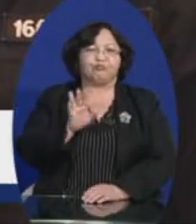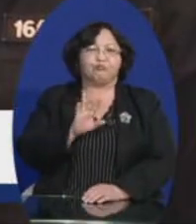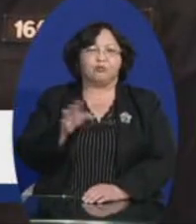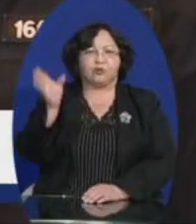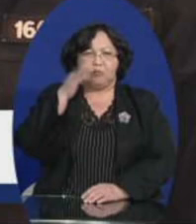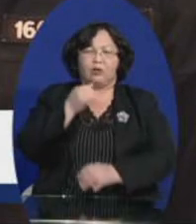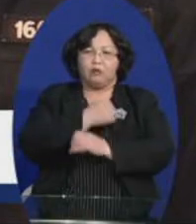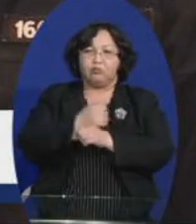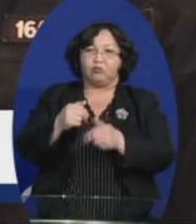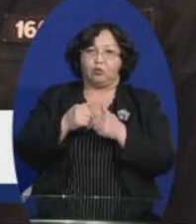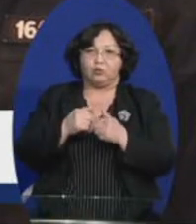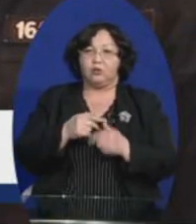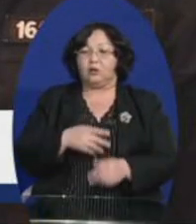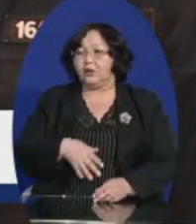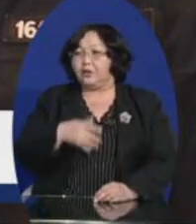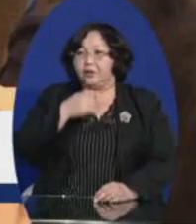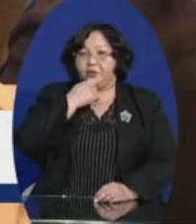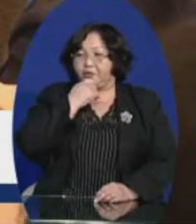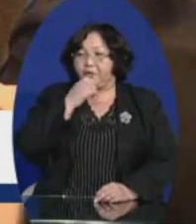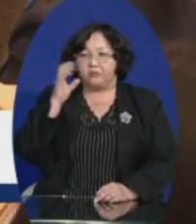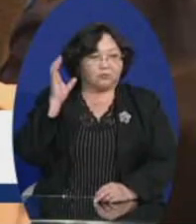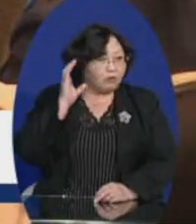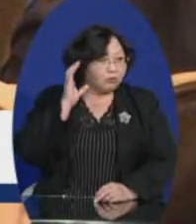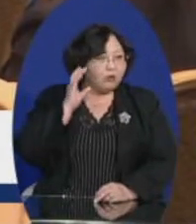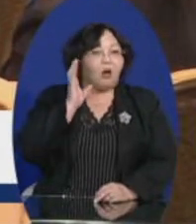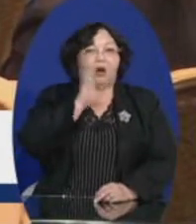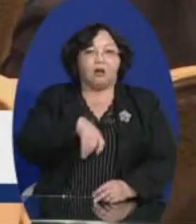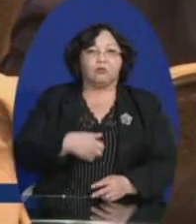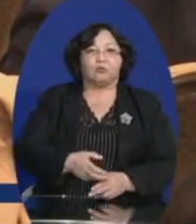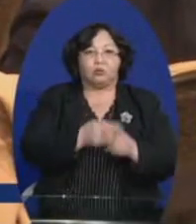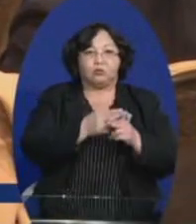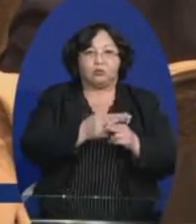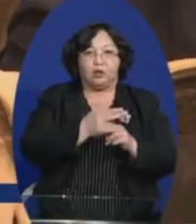дуу сонсоод тусламж дууддаг хэвшилтэй болгох зорилготой юм аа.